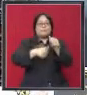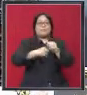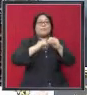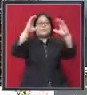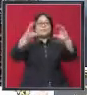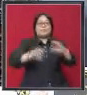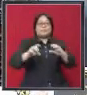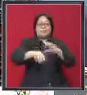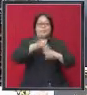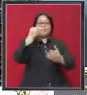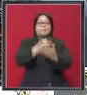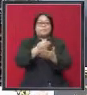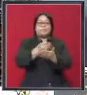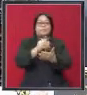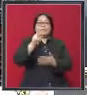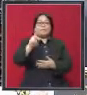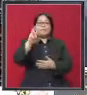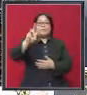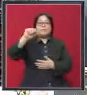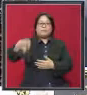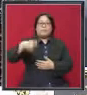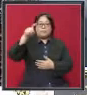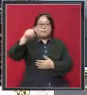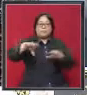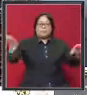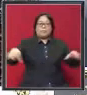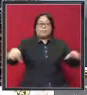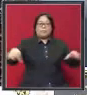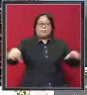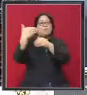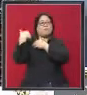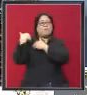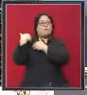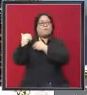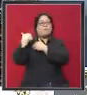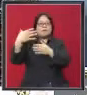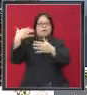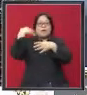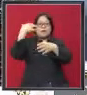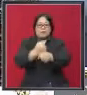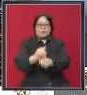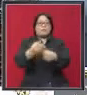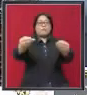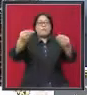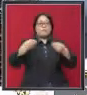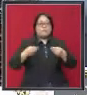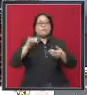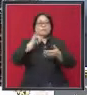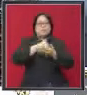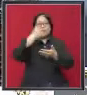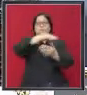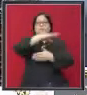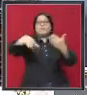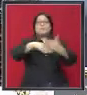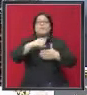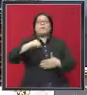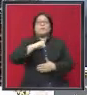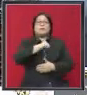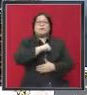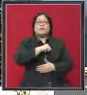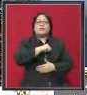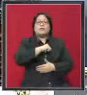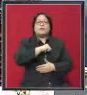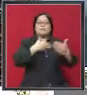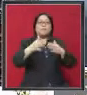langkah melibatkan pengeluaran KWSP perlu dilakukan dengan penuh tanggungjawab kepada amanah yang dipikul adalah untuk semua ahli,